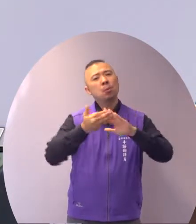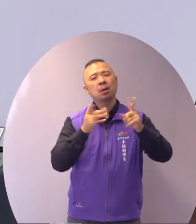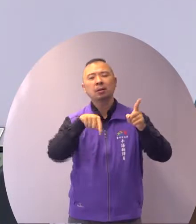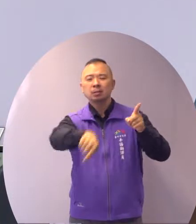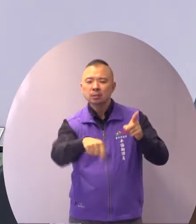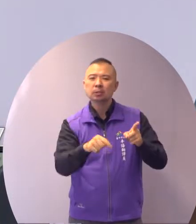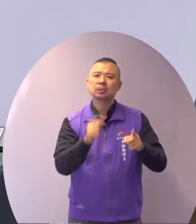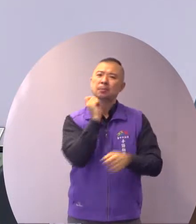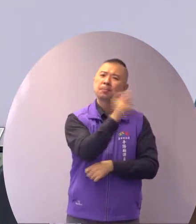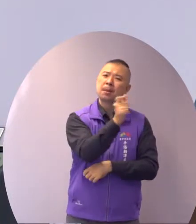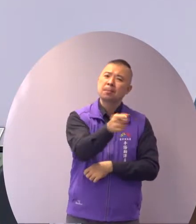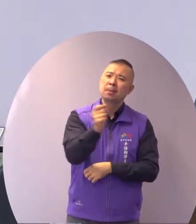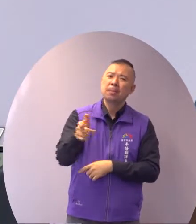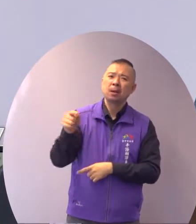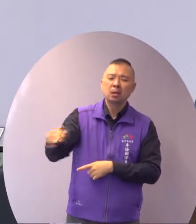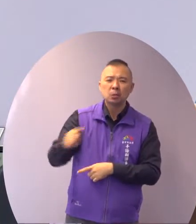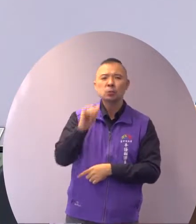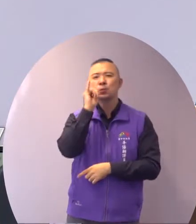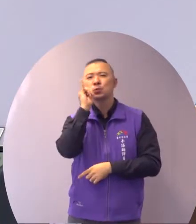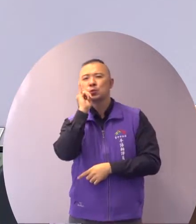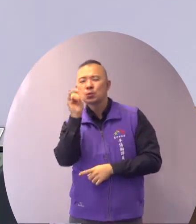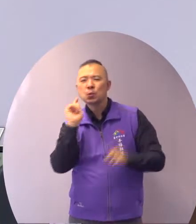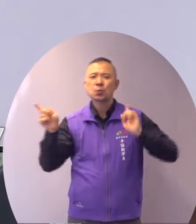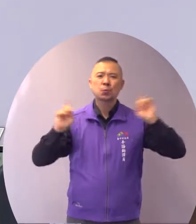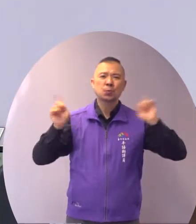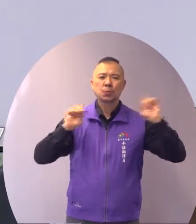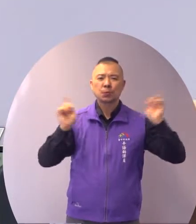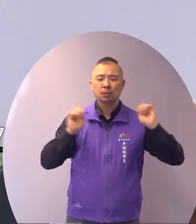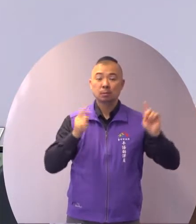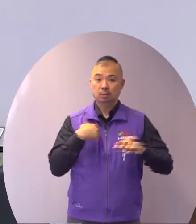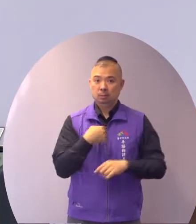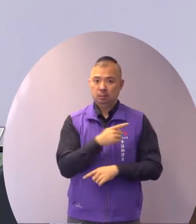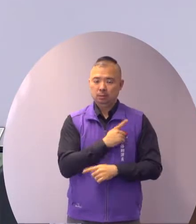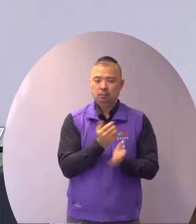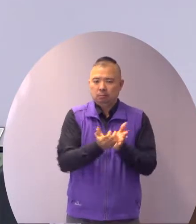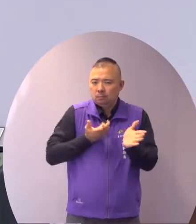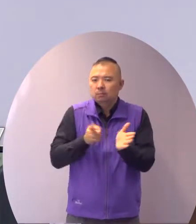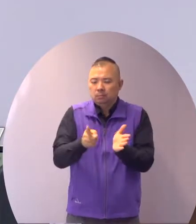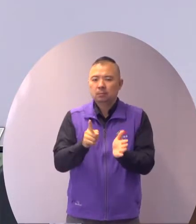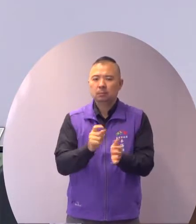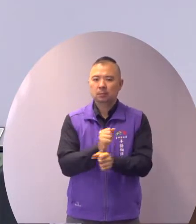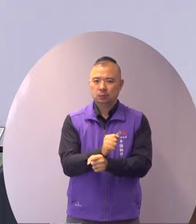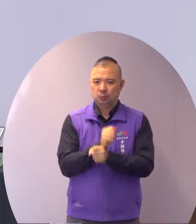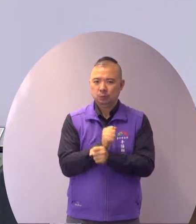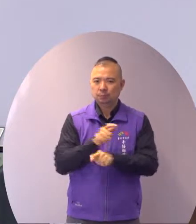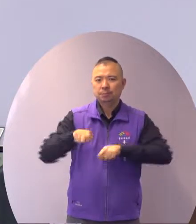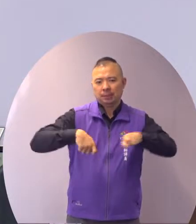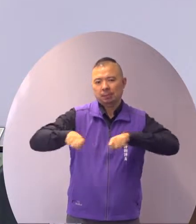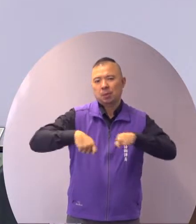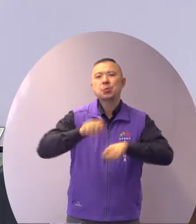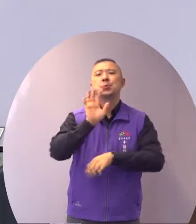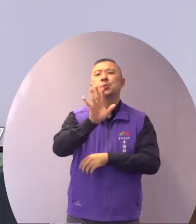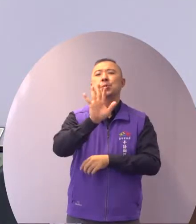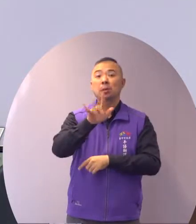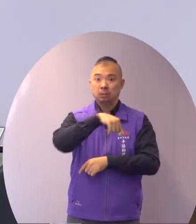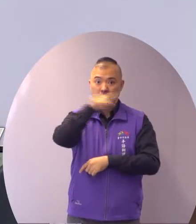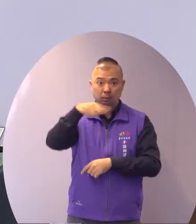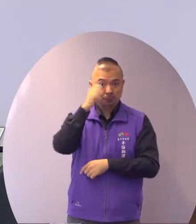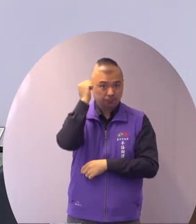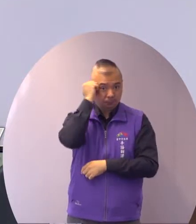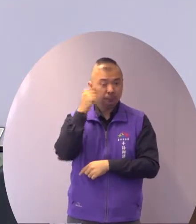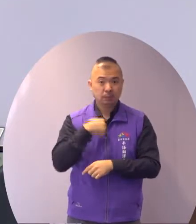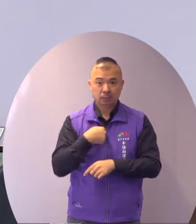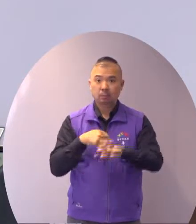或者是过年过节等等哈，所以我们早就有警觉。本府如果大家还记得的话，我们在这个